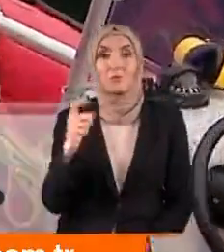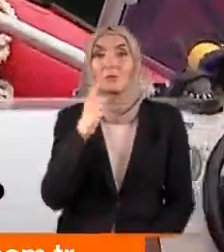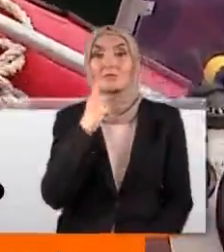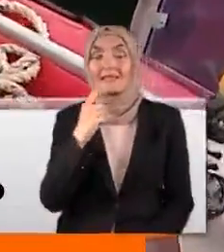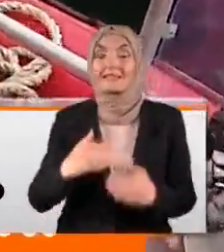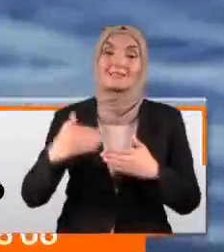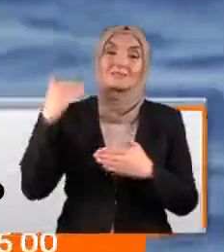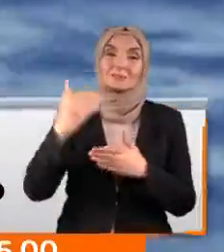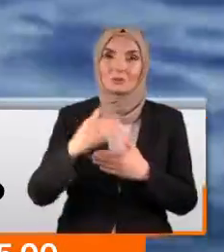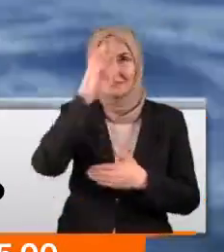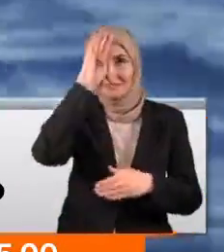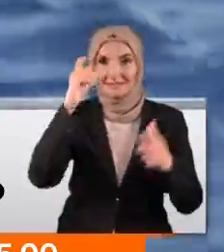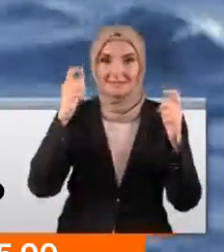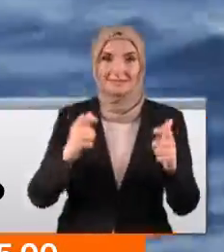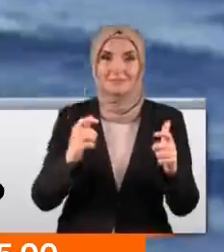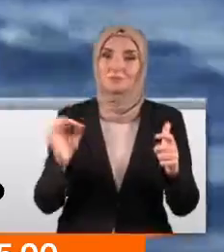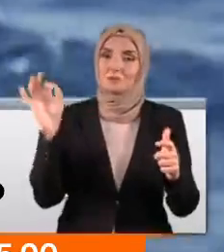halat bağladı.